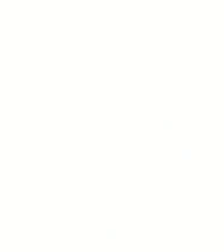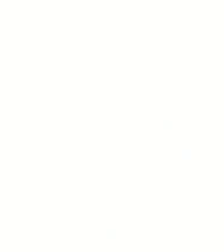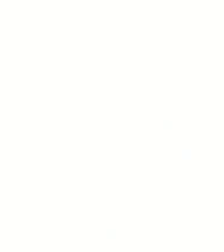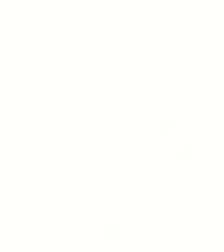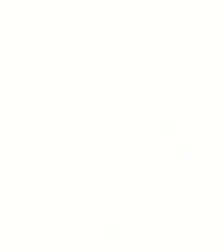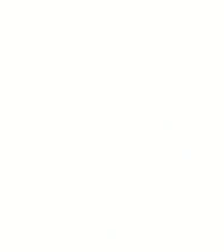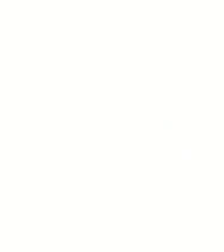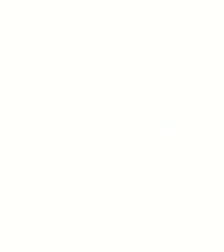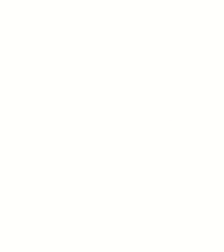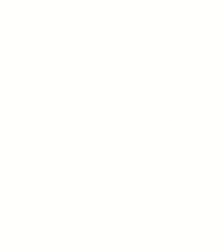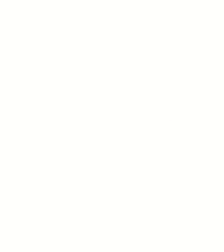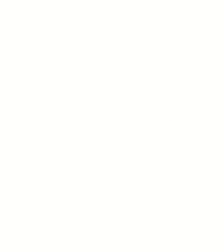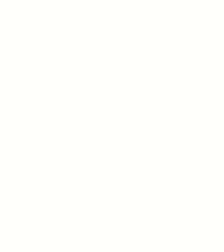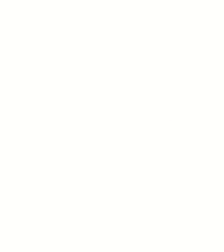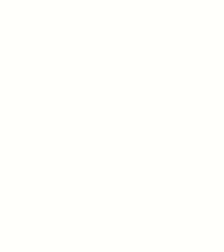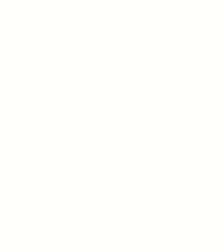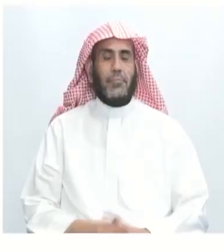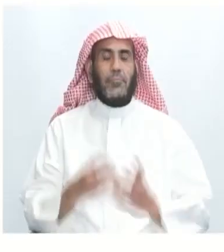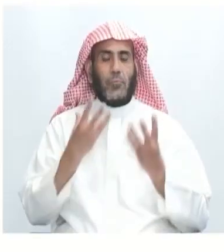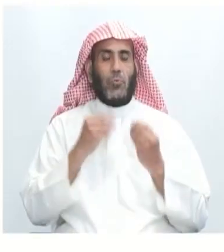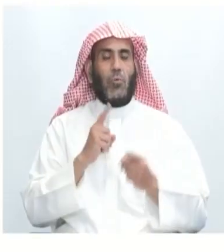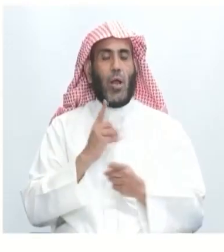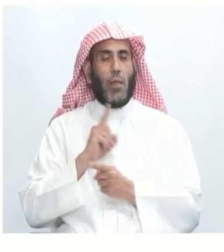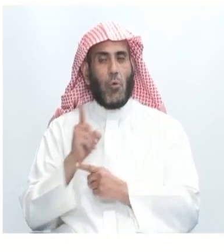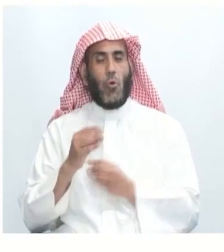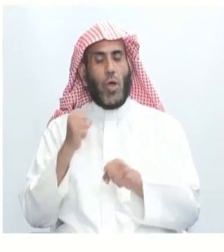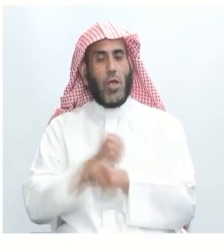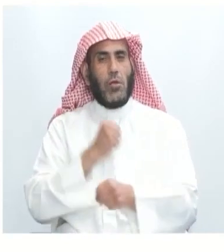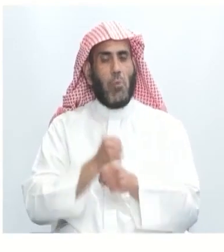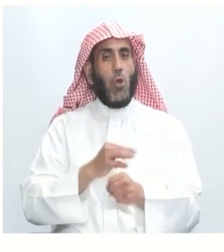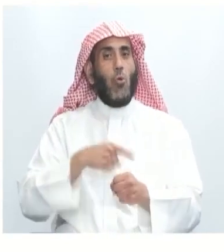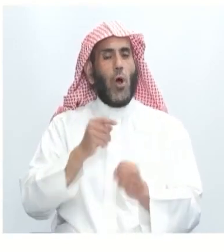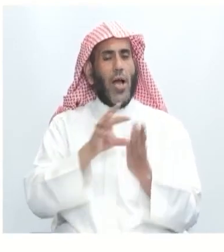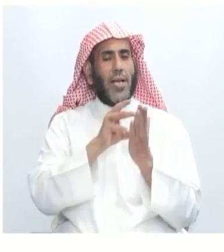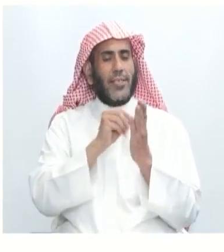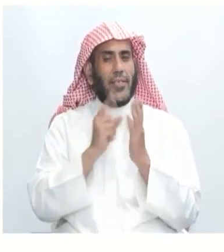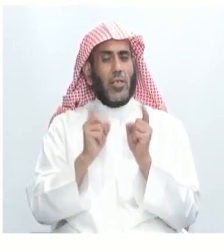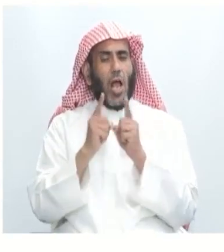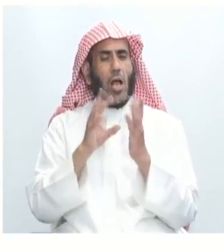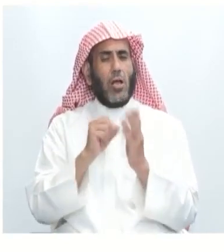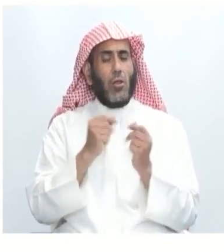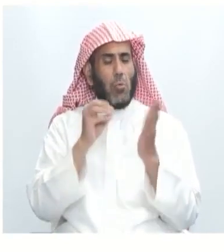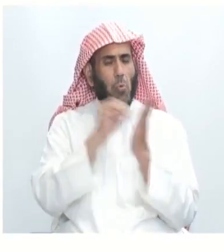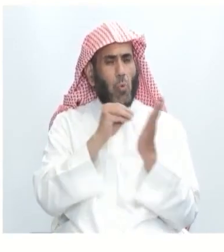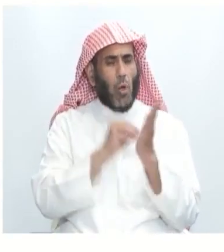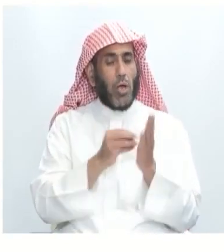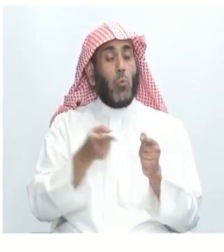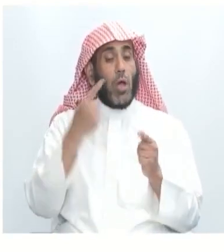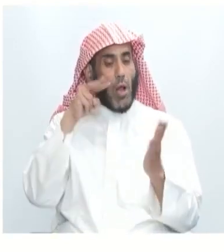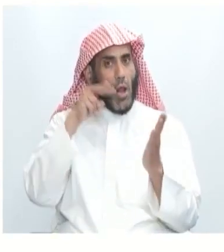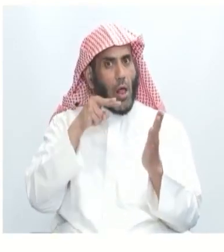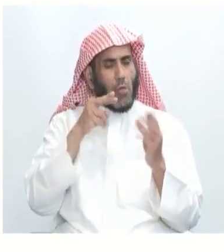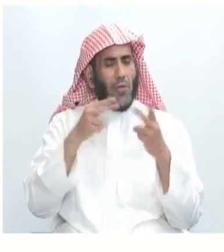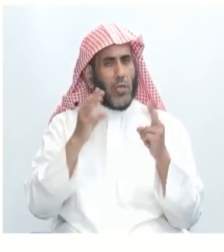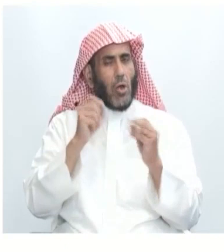الدرس الرقمي جم لاحظ معي هنا اعمل واستنتج لاحظ موضوعات ولاحظ مفاتيح الاسئله حاول ان تنشئ